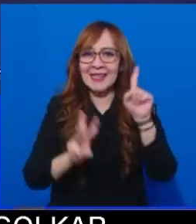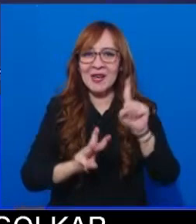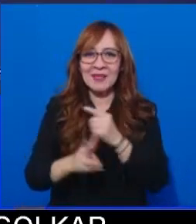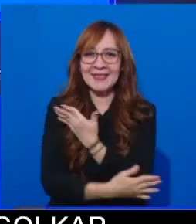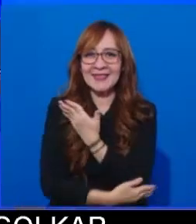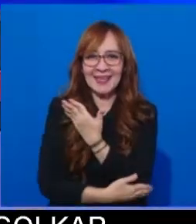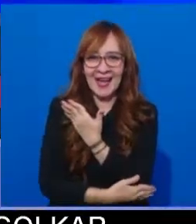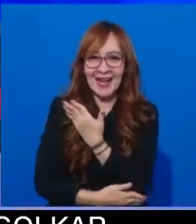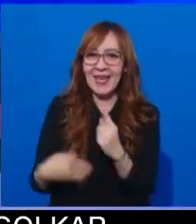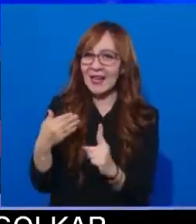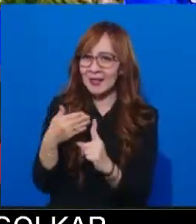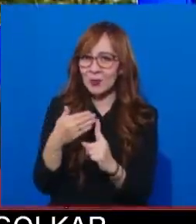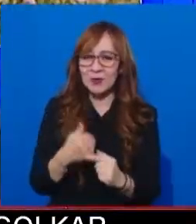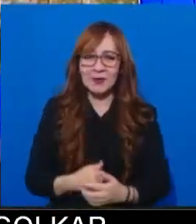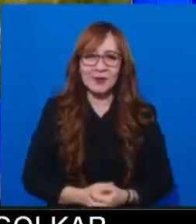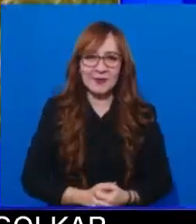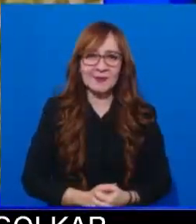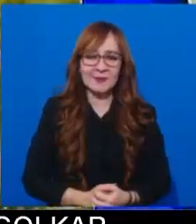peserta.